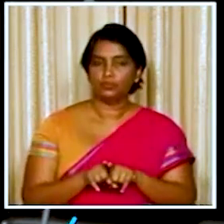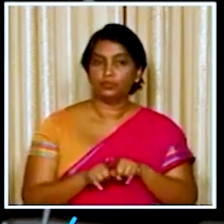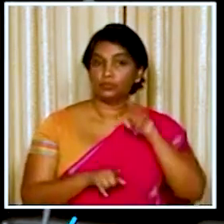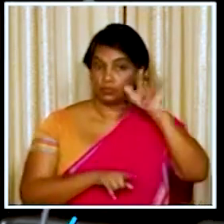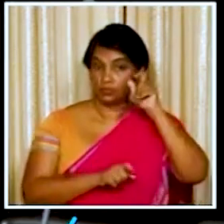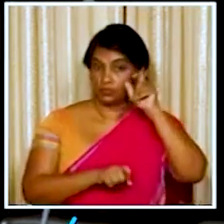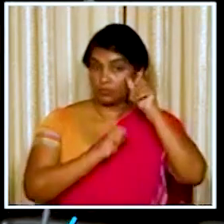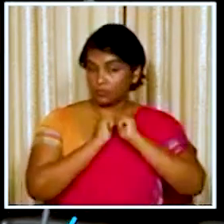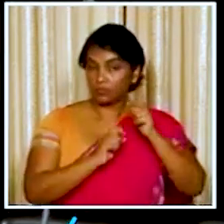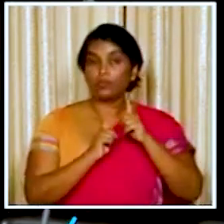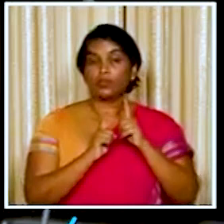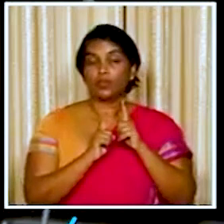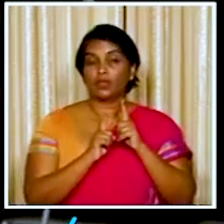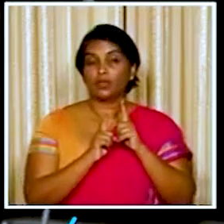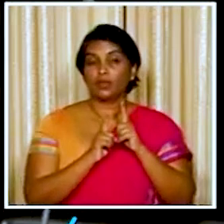ශ්‍රමිකයින්ට අධ්‍යාපන